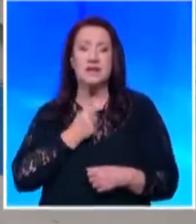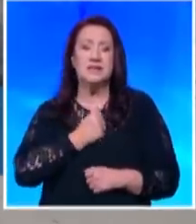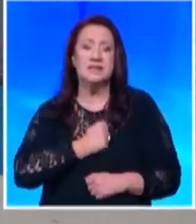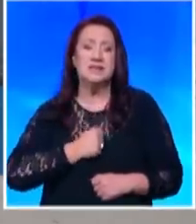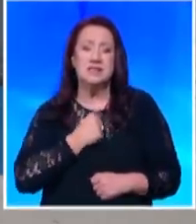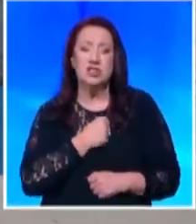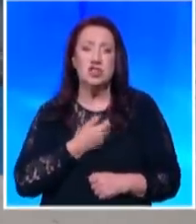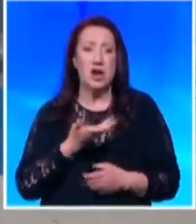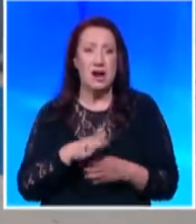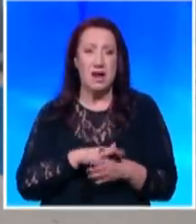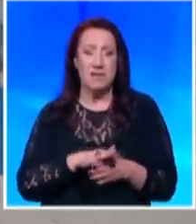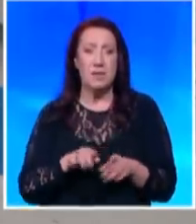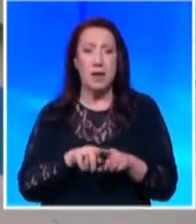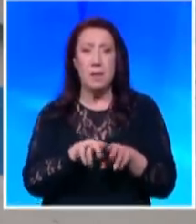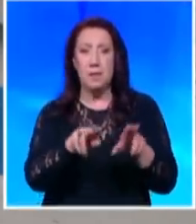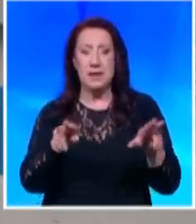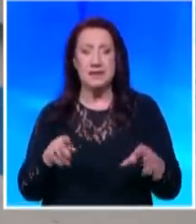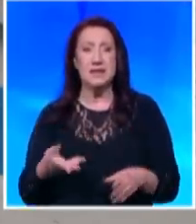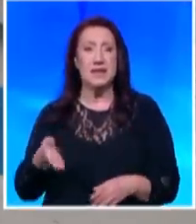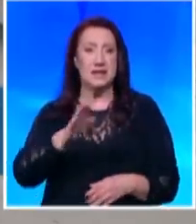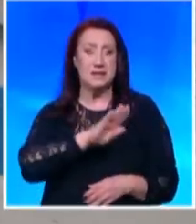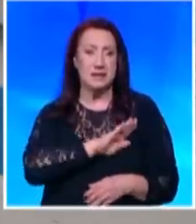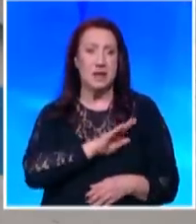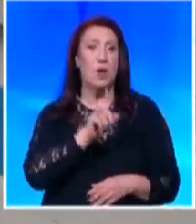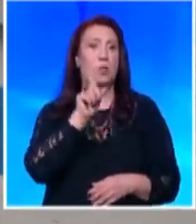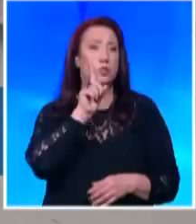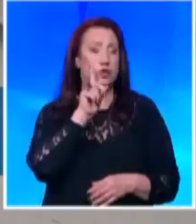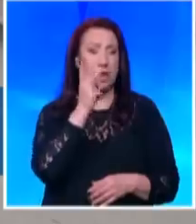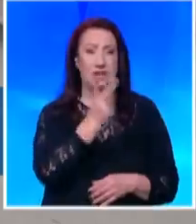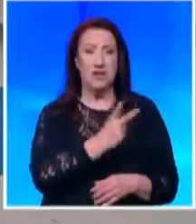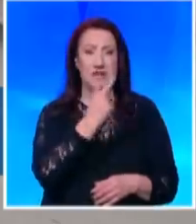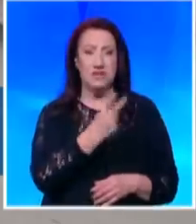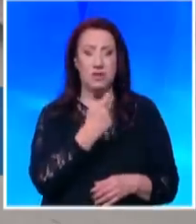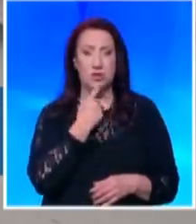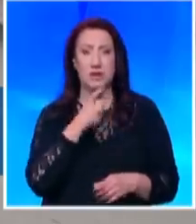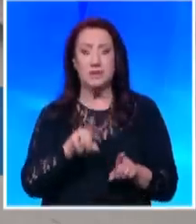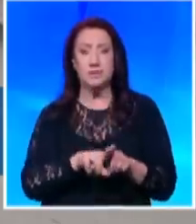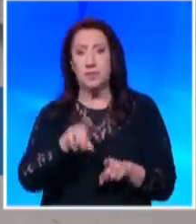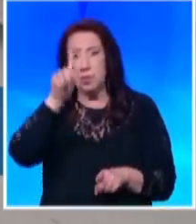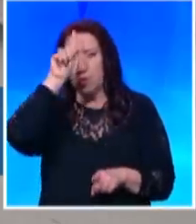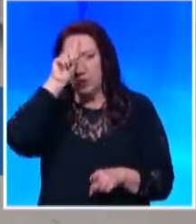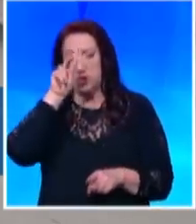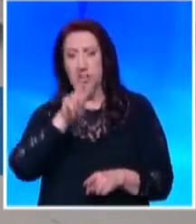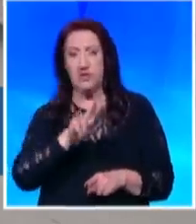загиналите, момче на 22 години и момиче на 24. И признават, че той е шофирал бързо.